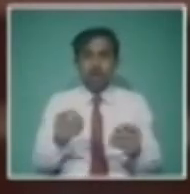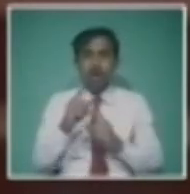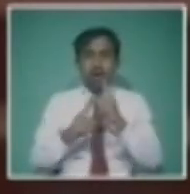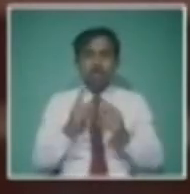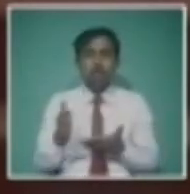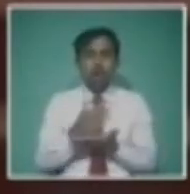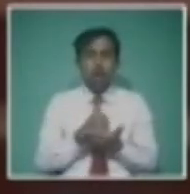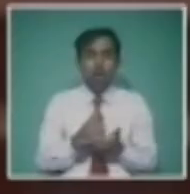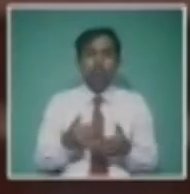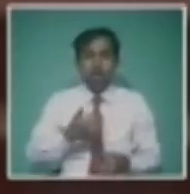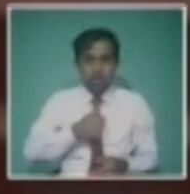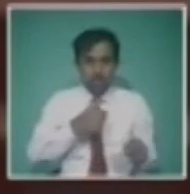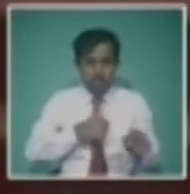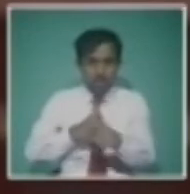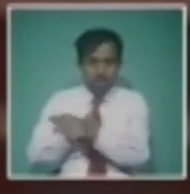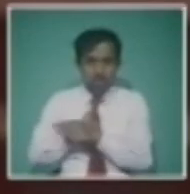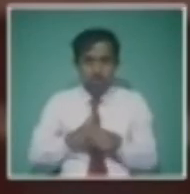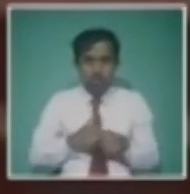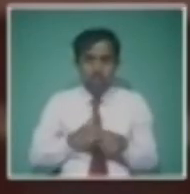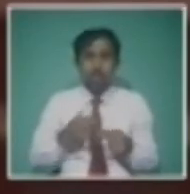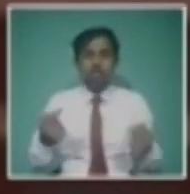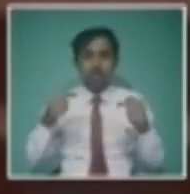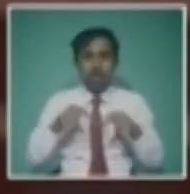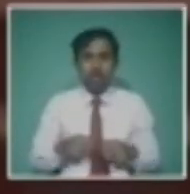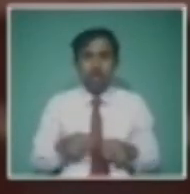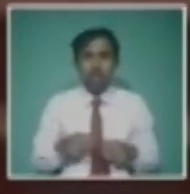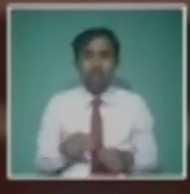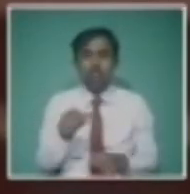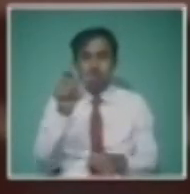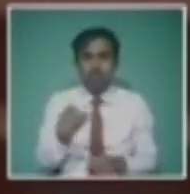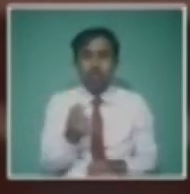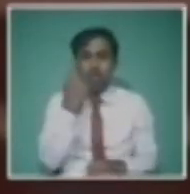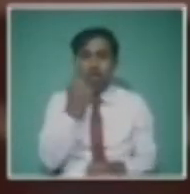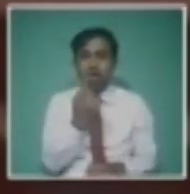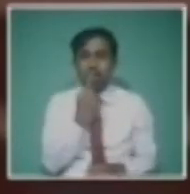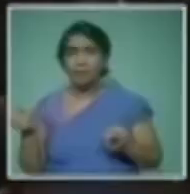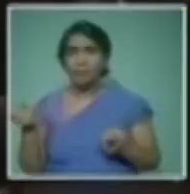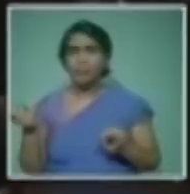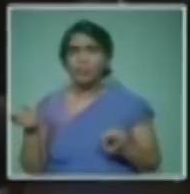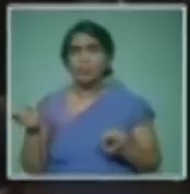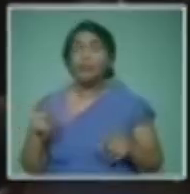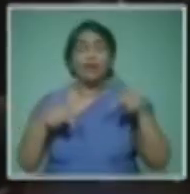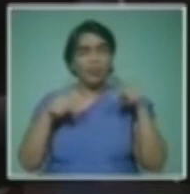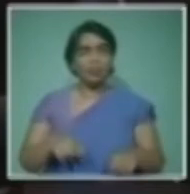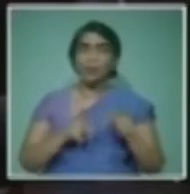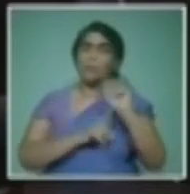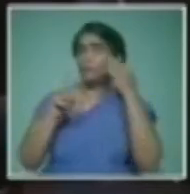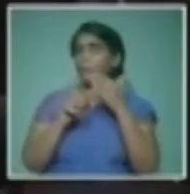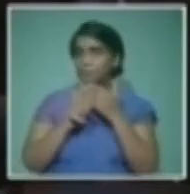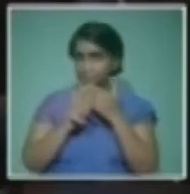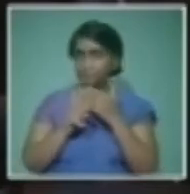වුණේ හැමෝම එකග වෙන මේක ගේමු කියන මතය උඩ තමයි ඔබතුමාලා ගොඩනගන කර අපි ඒකටත් එකකයි අද පාර්ලිමේන්තුව